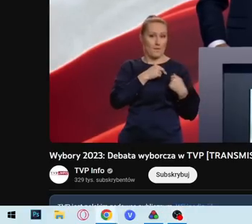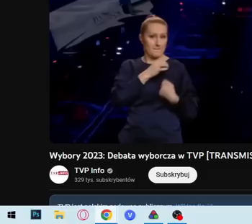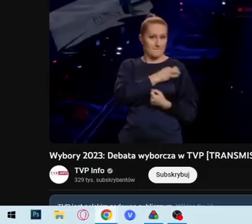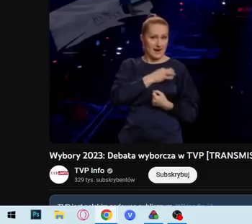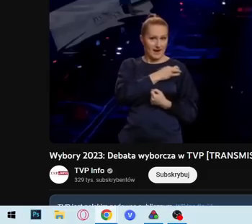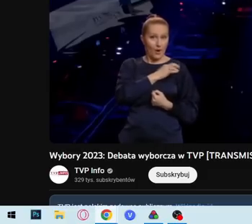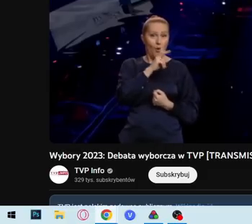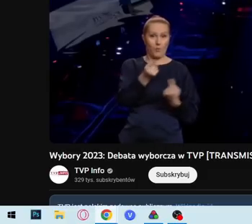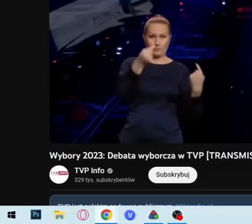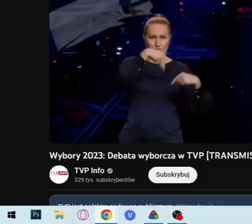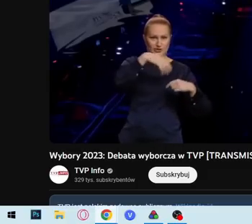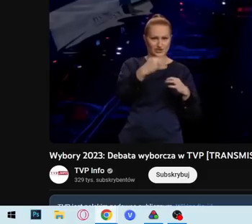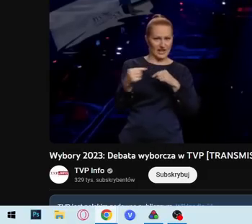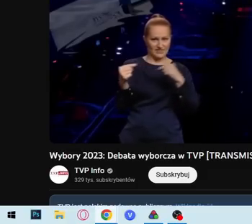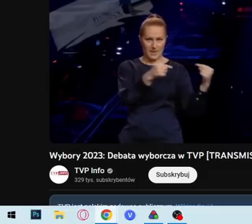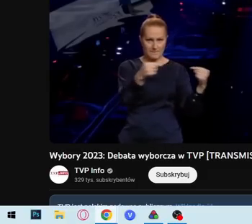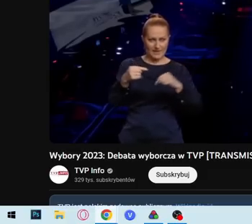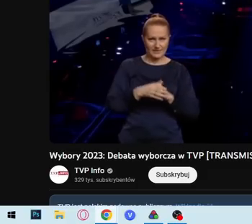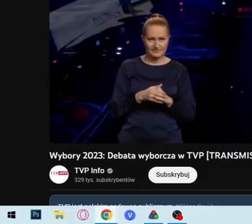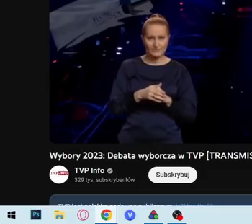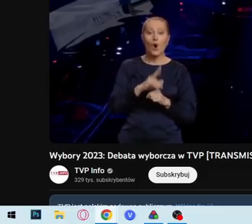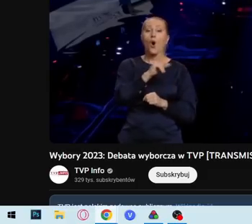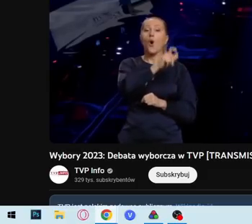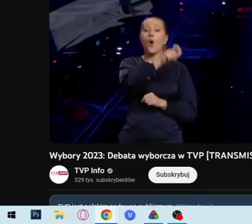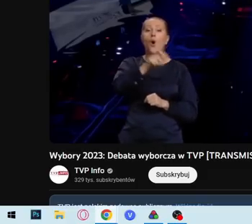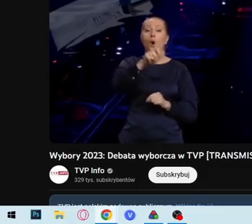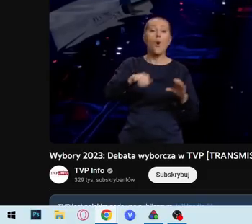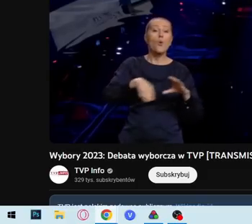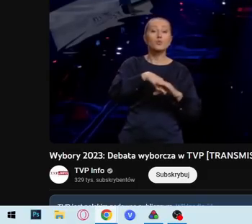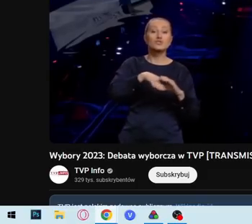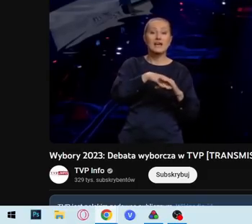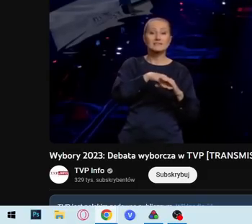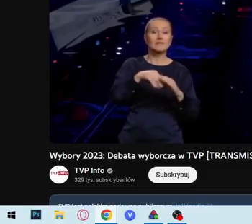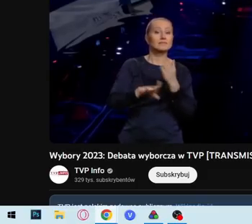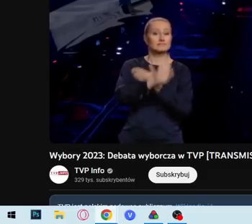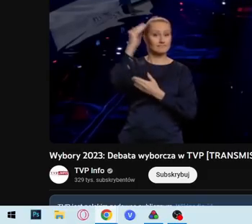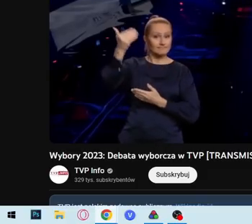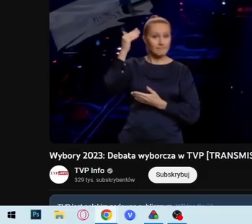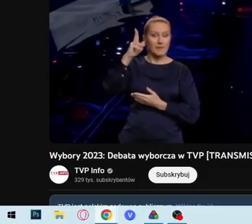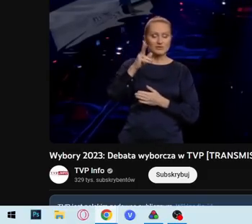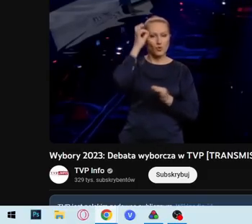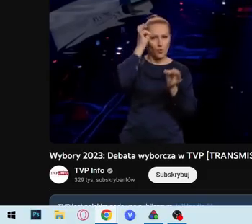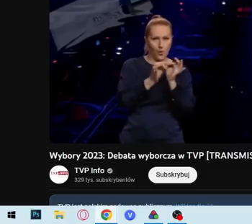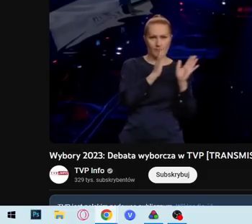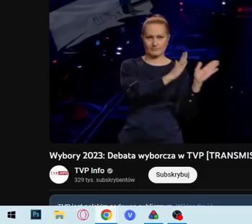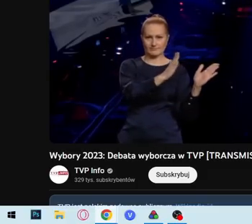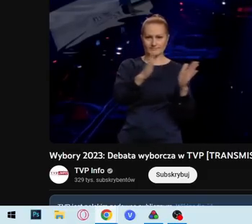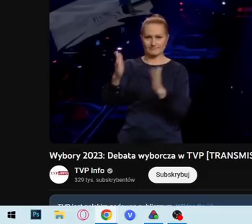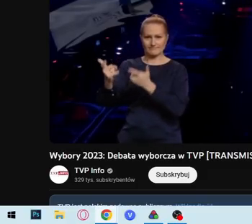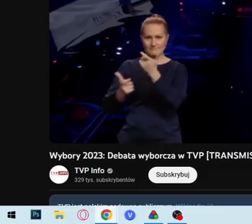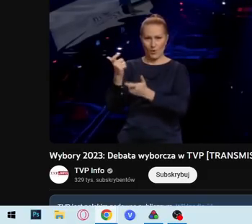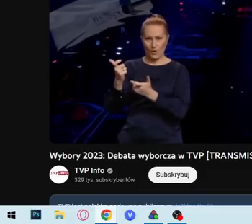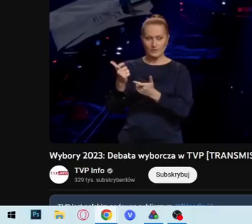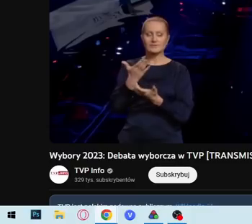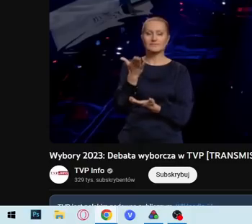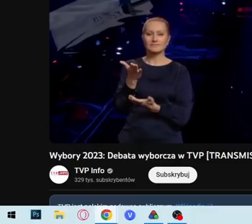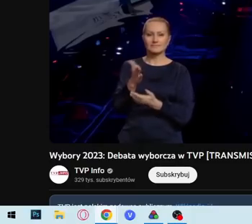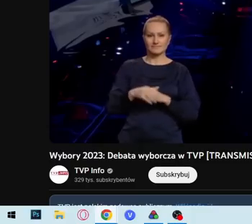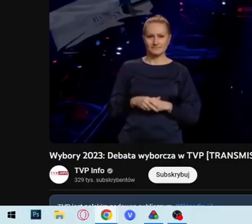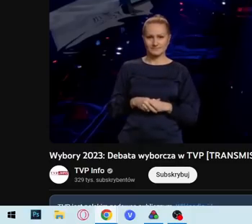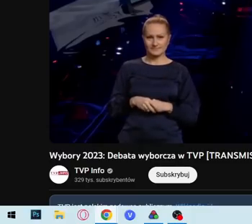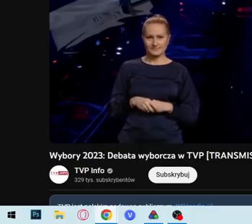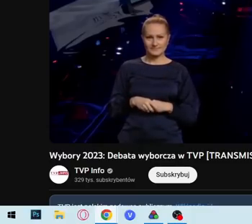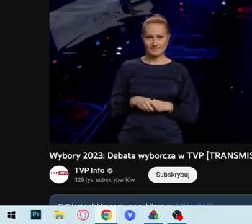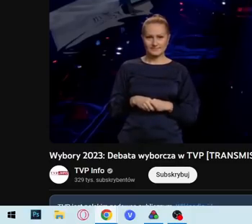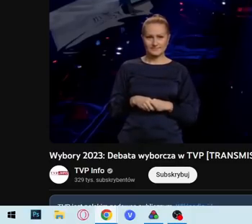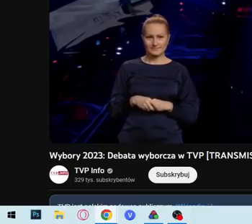W dzisiejszej debacie uczestnicy debaty zostaną Państwu przedstawieni w kolejności od witam lewej do prawej strony studia z punktu całą widzenia debatę? Prowadzących. No to